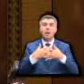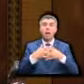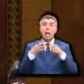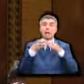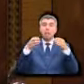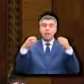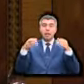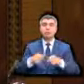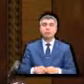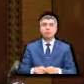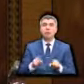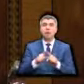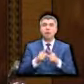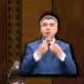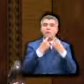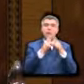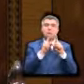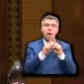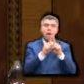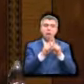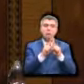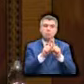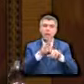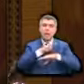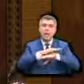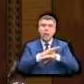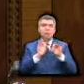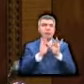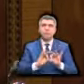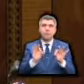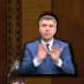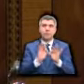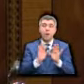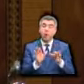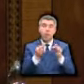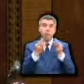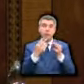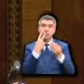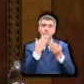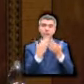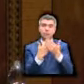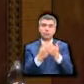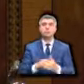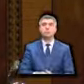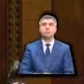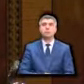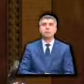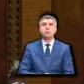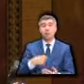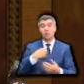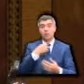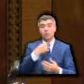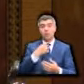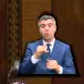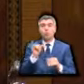العالم يتصرف بطريقة غير مسؤولة. هذا معطى سنتعاملوا معه. فبالنسبة لي شنو